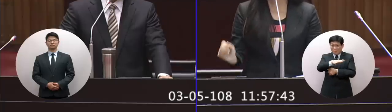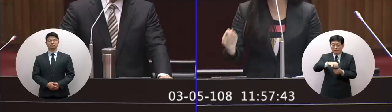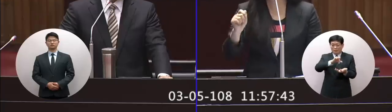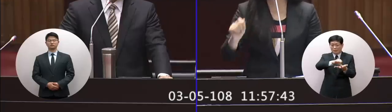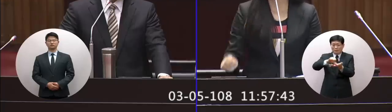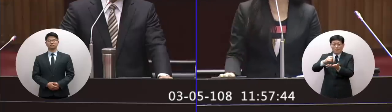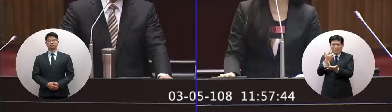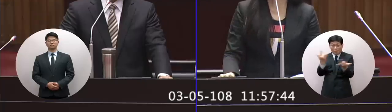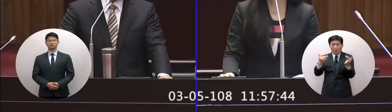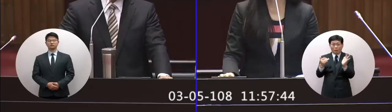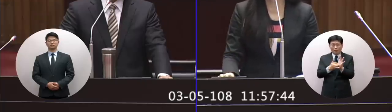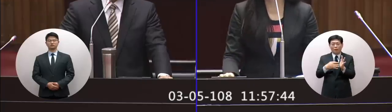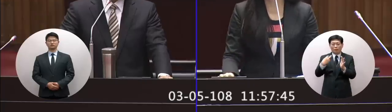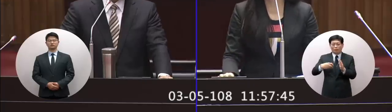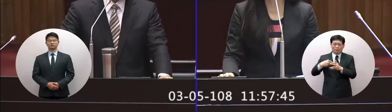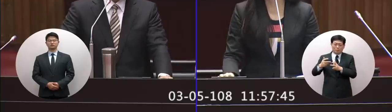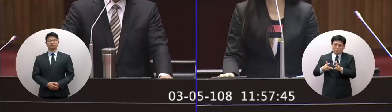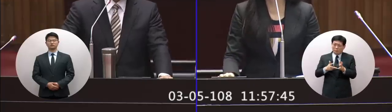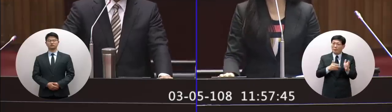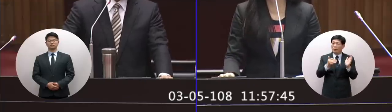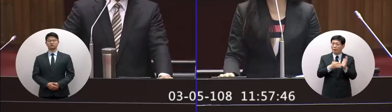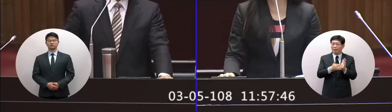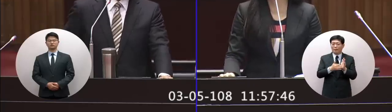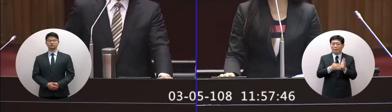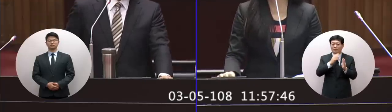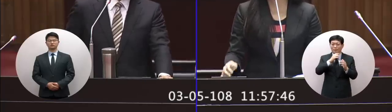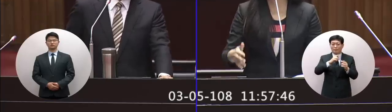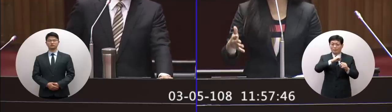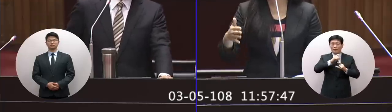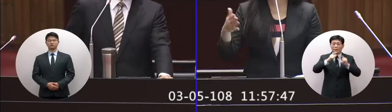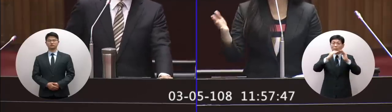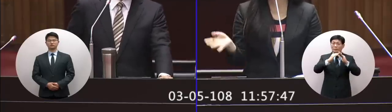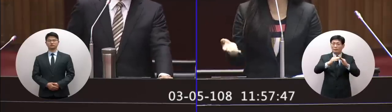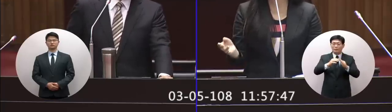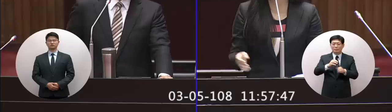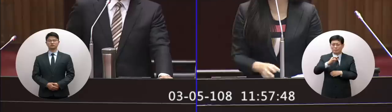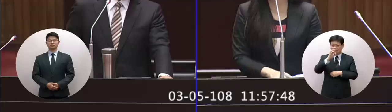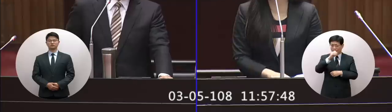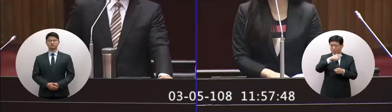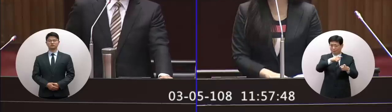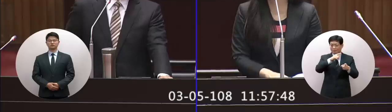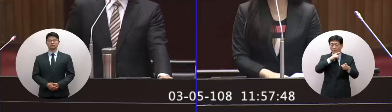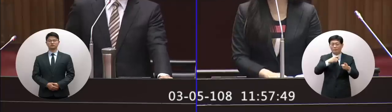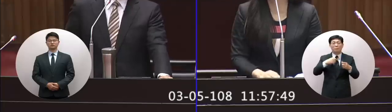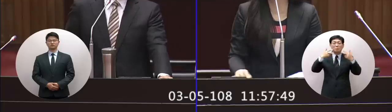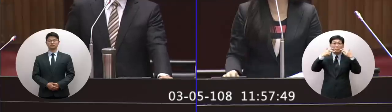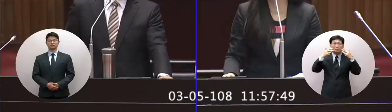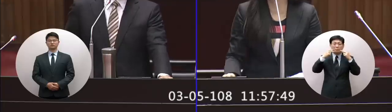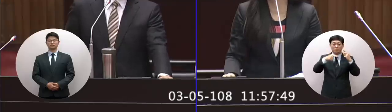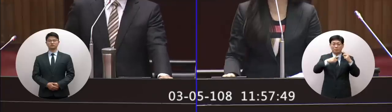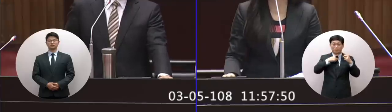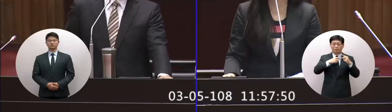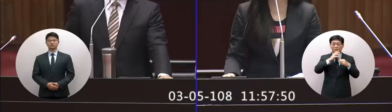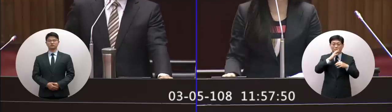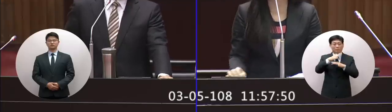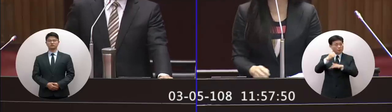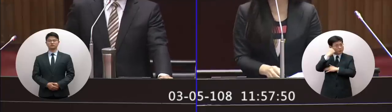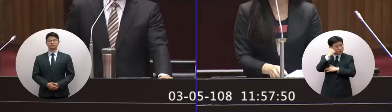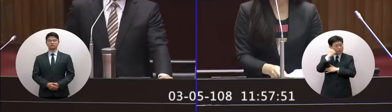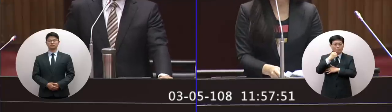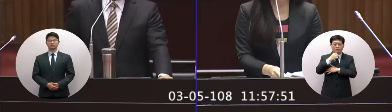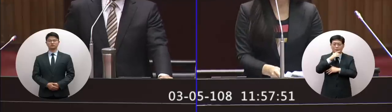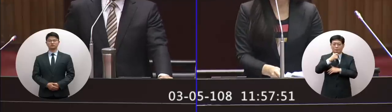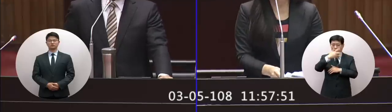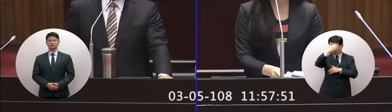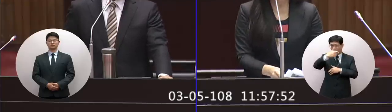又匆匆哈赶到这个台东市去跟台东的这个原住民的这个民宿业者座谈